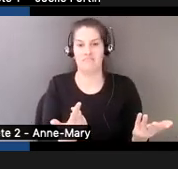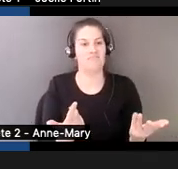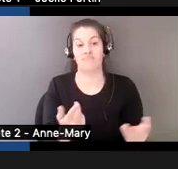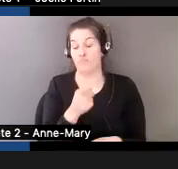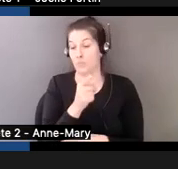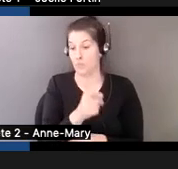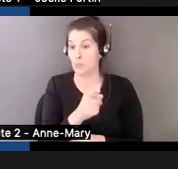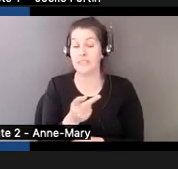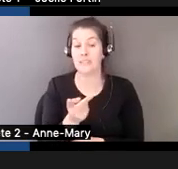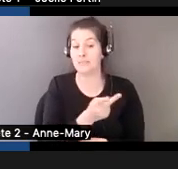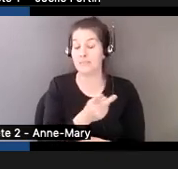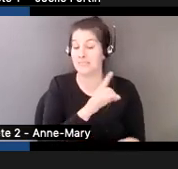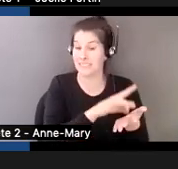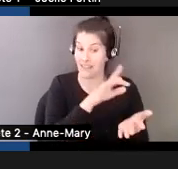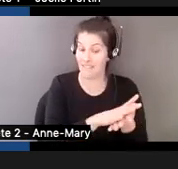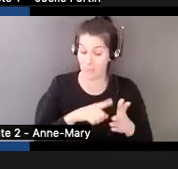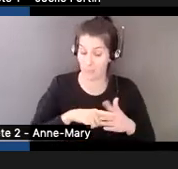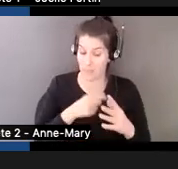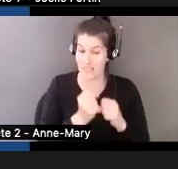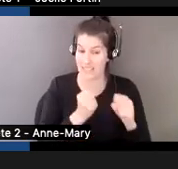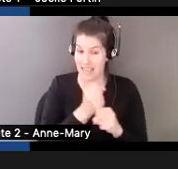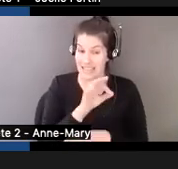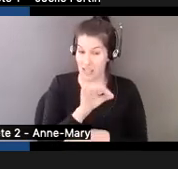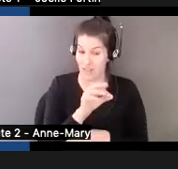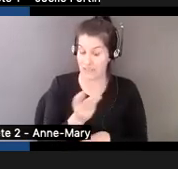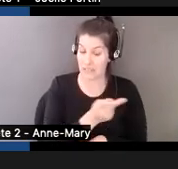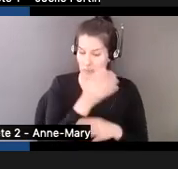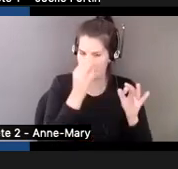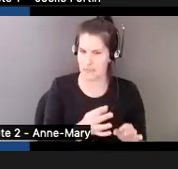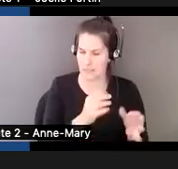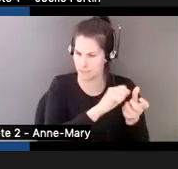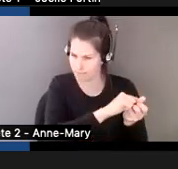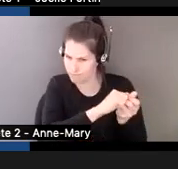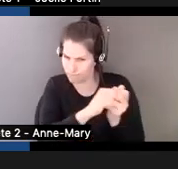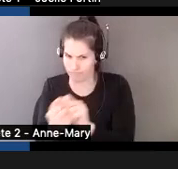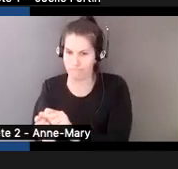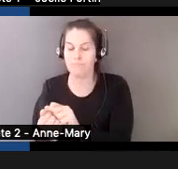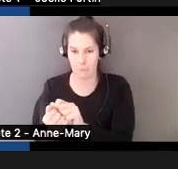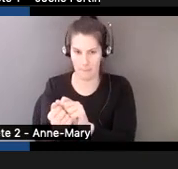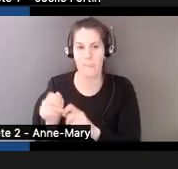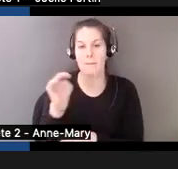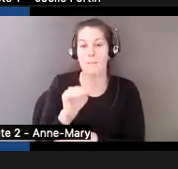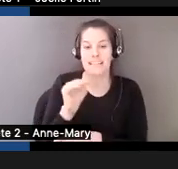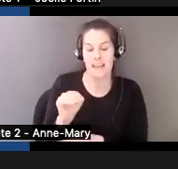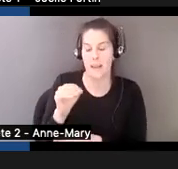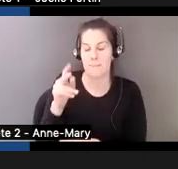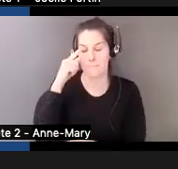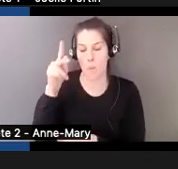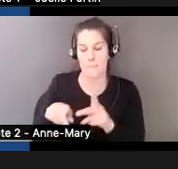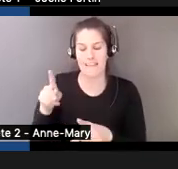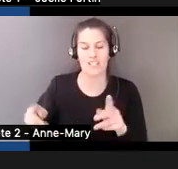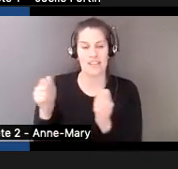au début des années 90, d'adapter les principes Montessori pour ceux avec la démence, en mettant